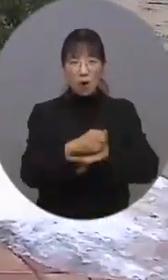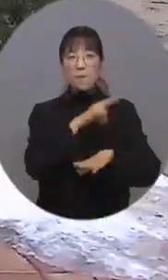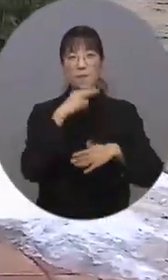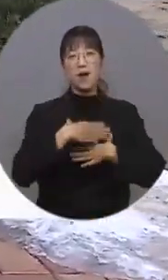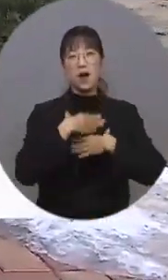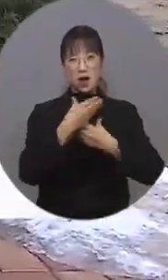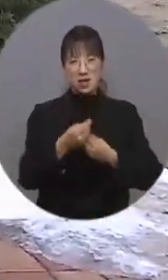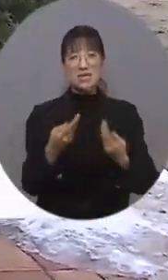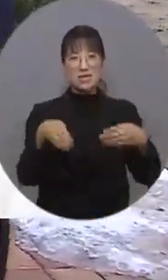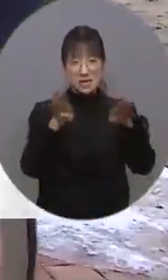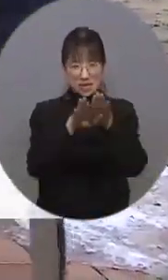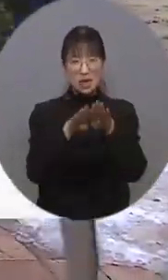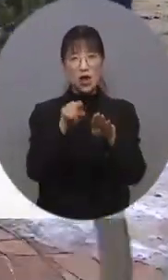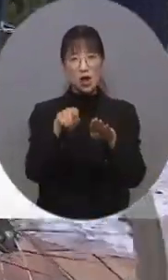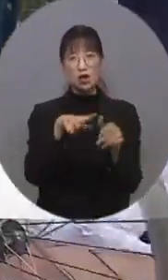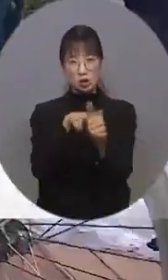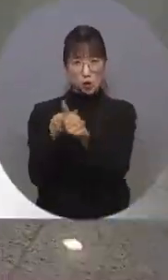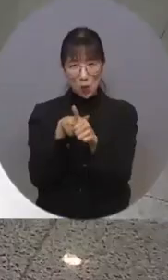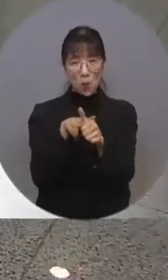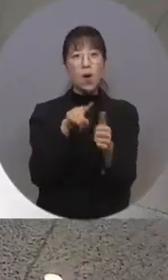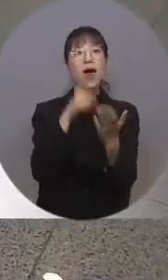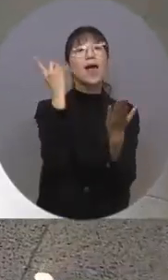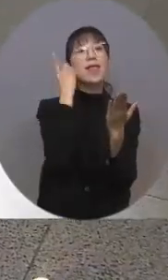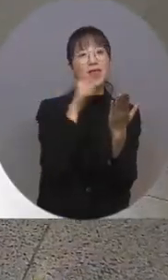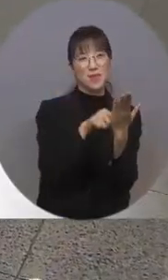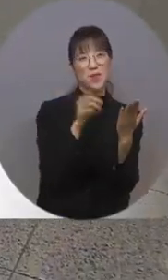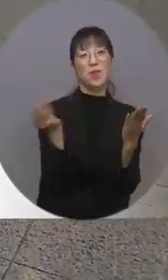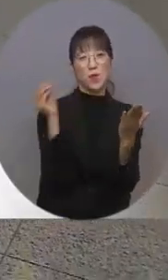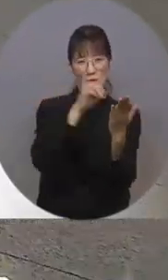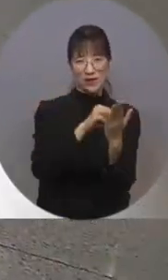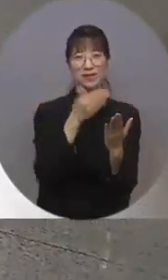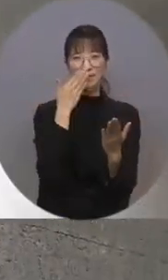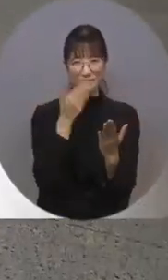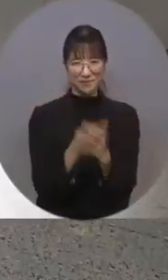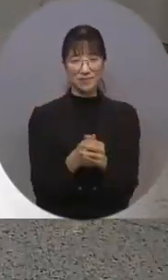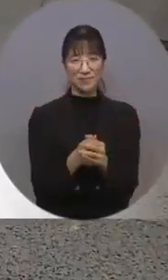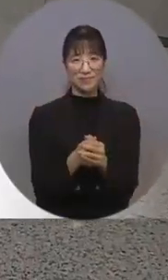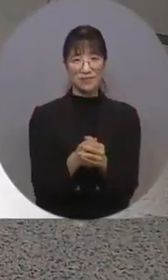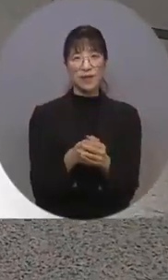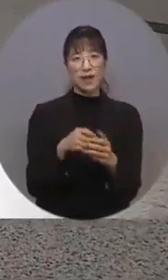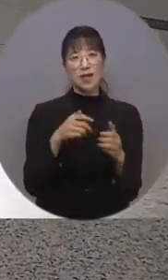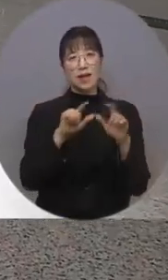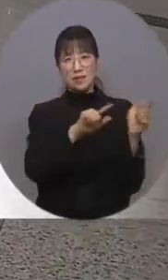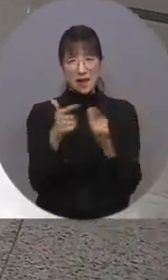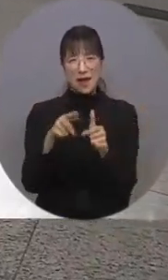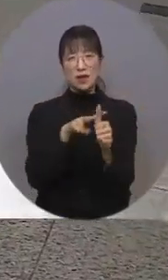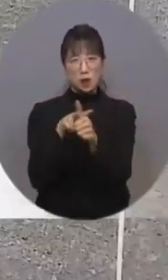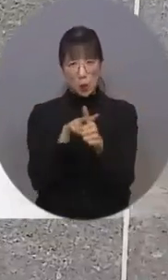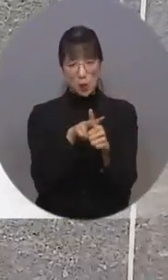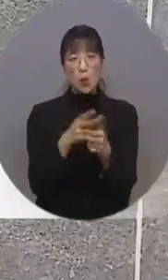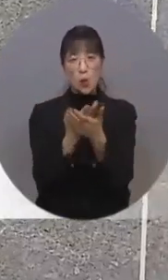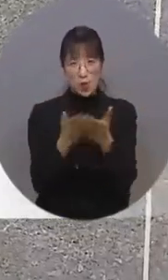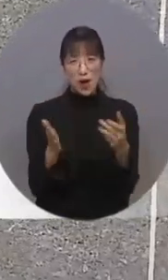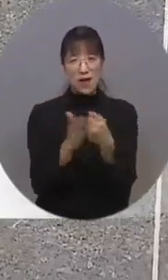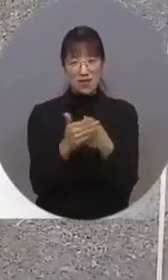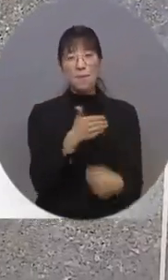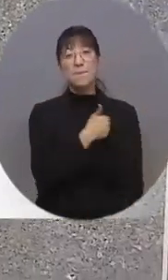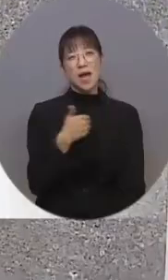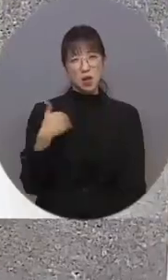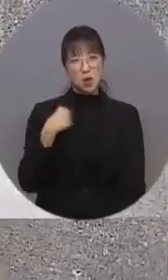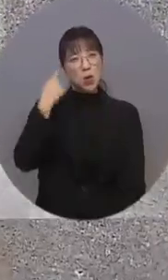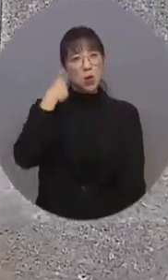정보가 모바일로 구축됐습니다. 이동약자를 위한 다양한 정보가 제공되면서 이용자의 만족도도